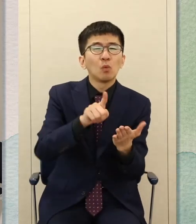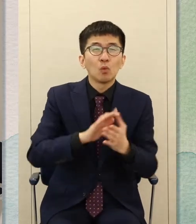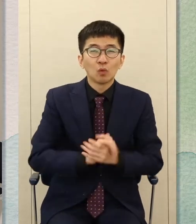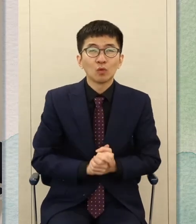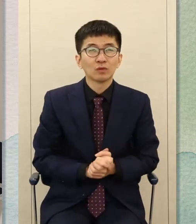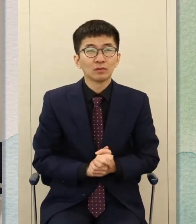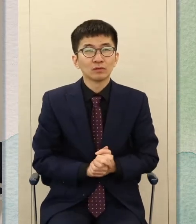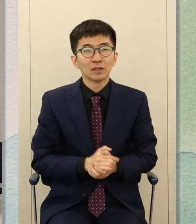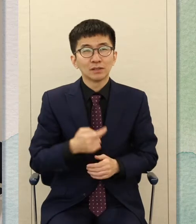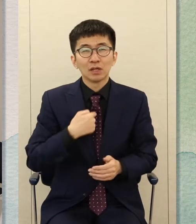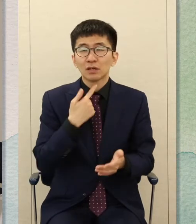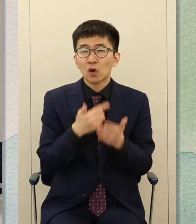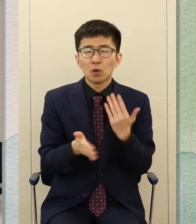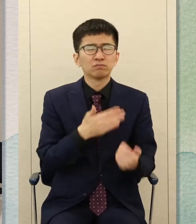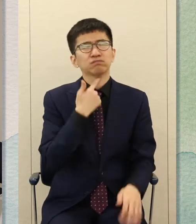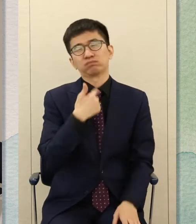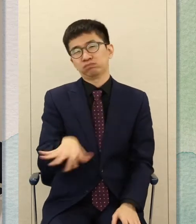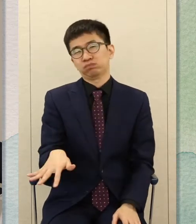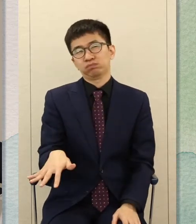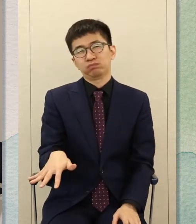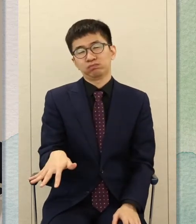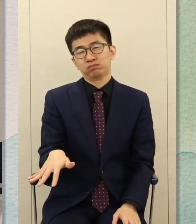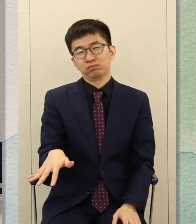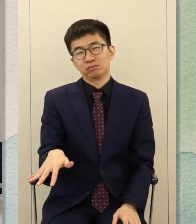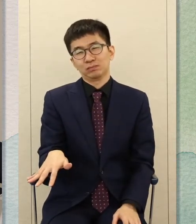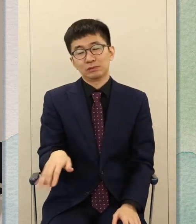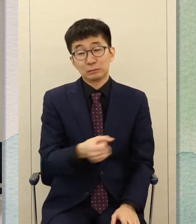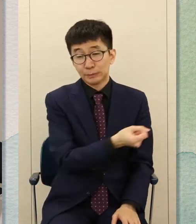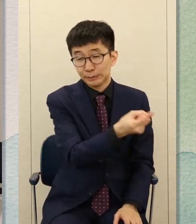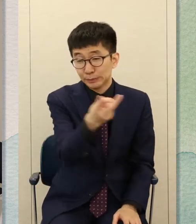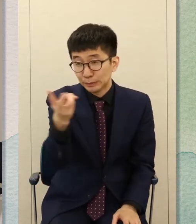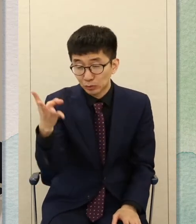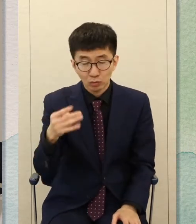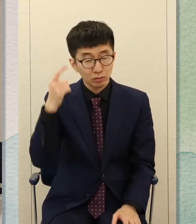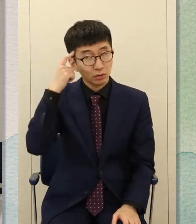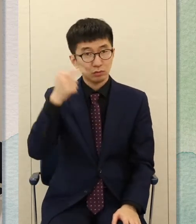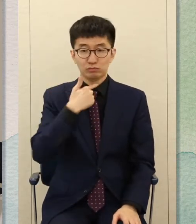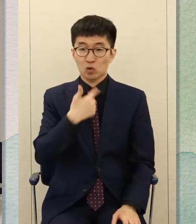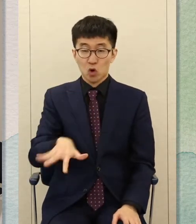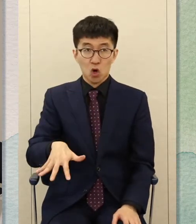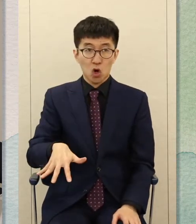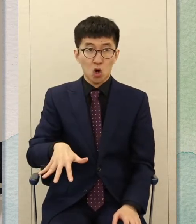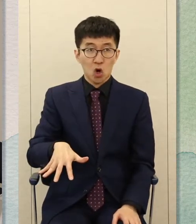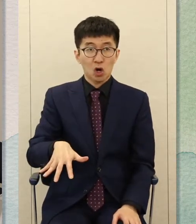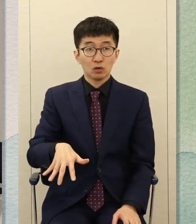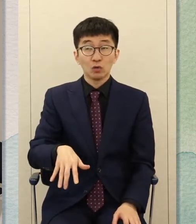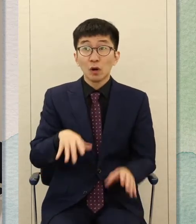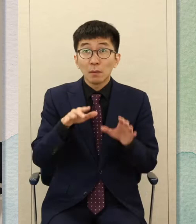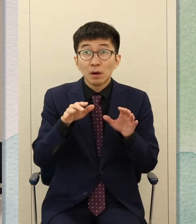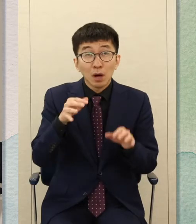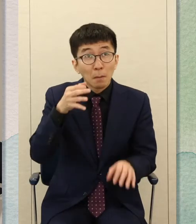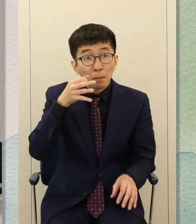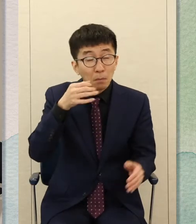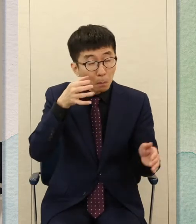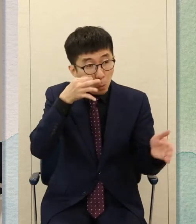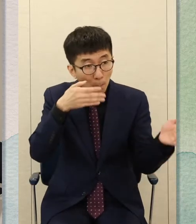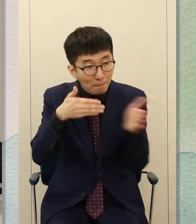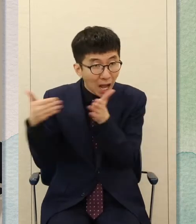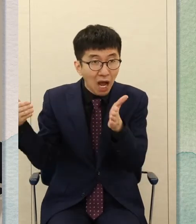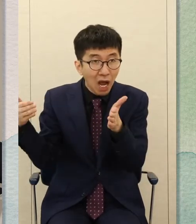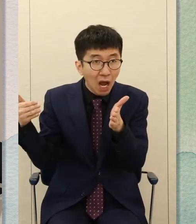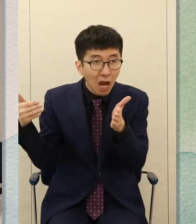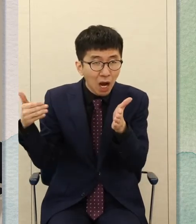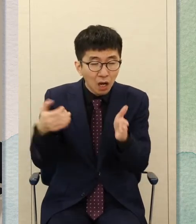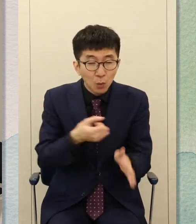것은 자신이 경험하지 못했던 세계, 생각지 못했던 세계, 보지 못했던 세계와 꾸준히